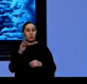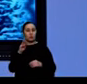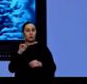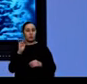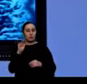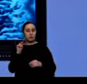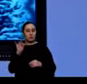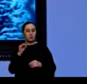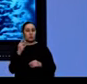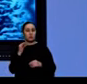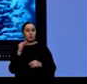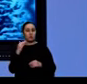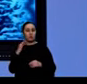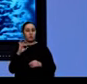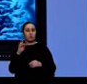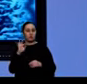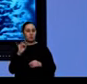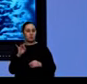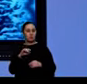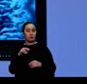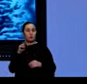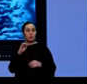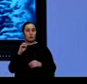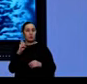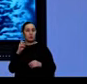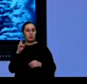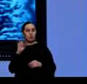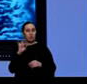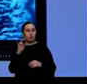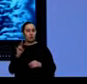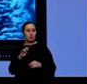ўқитувчи, шифокор, деҳқон,